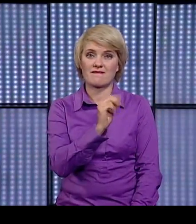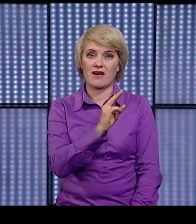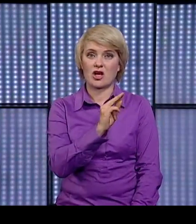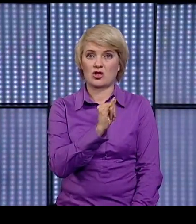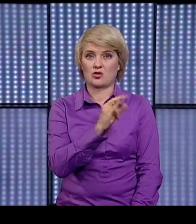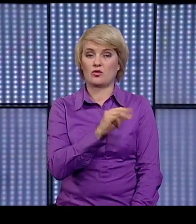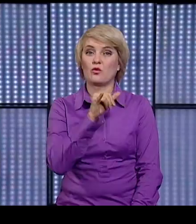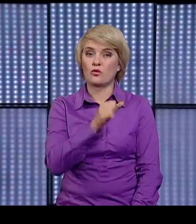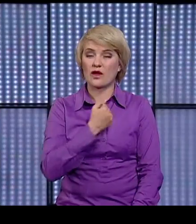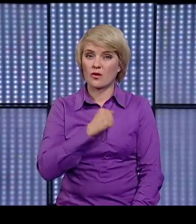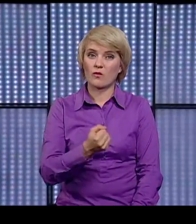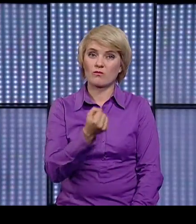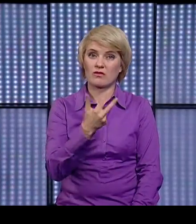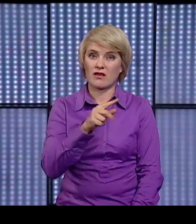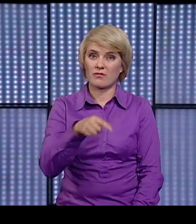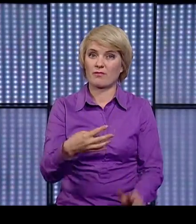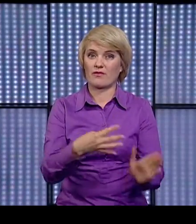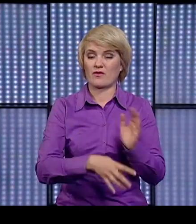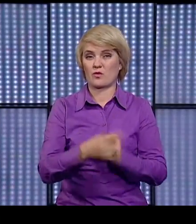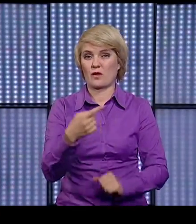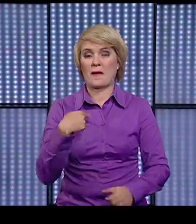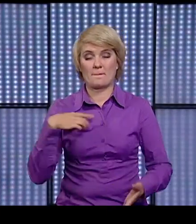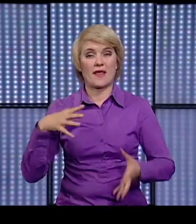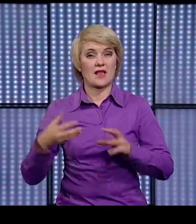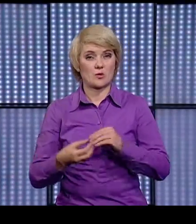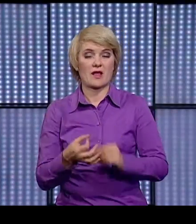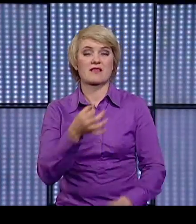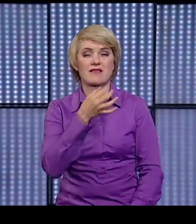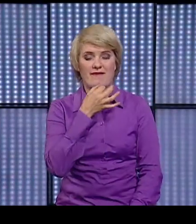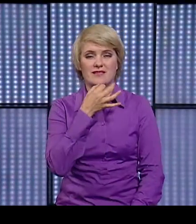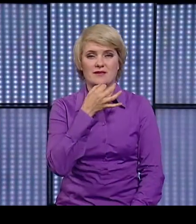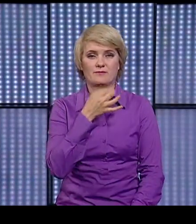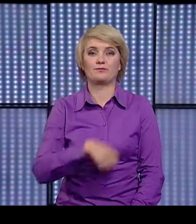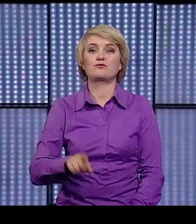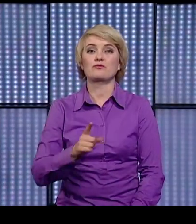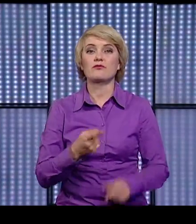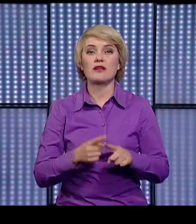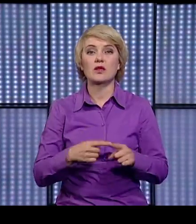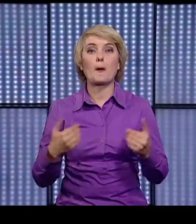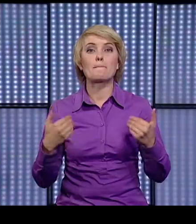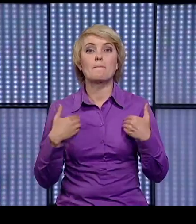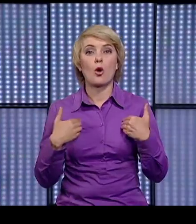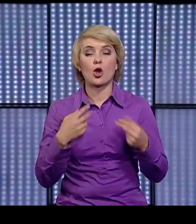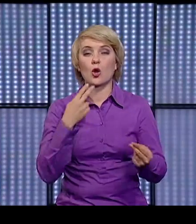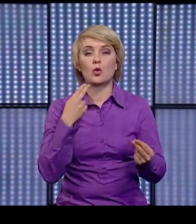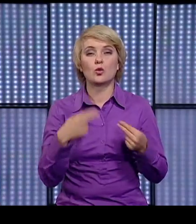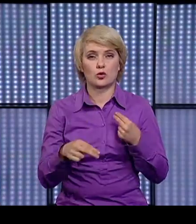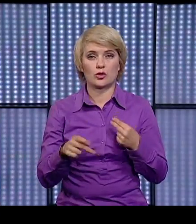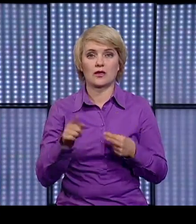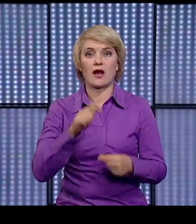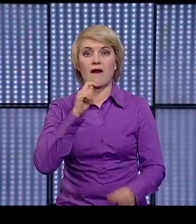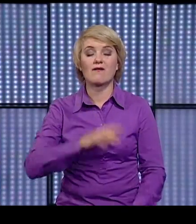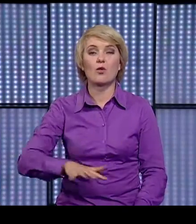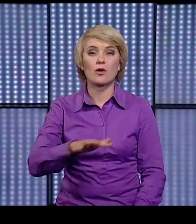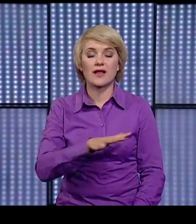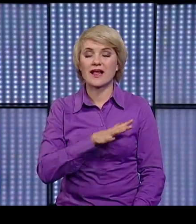рекорд. 13.91. Мне результат очень нравится, потому что как бы это мой лучший, который был даже в Украине такого, ну, не